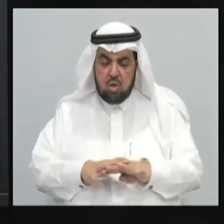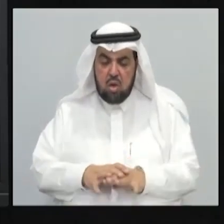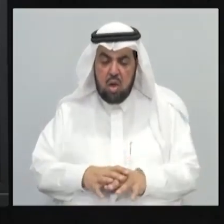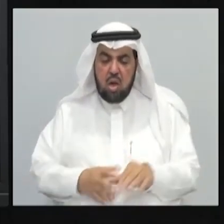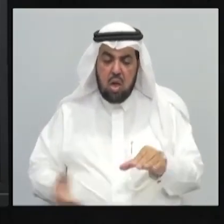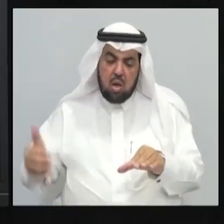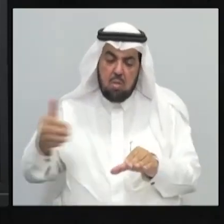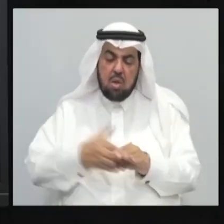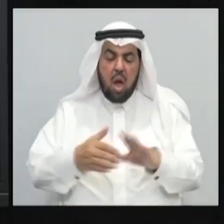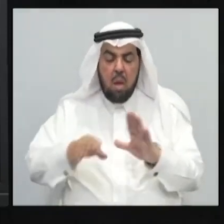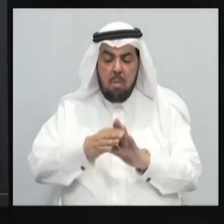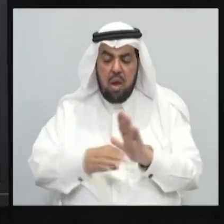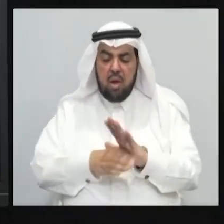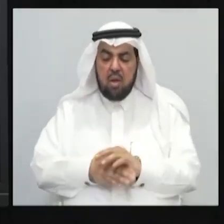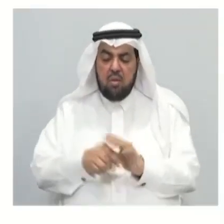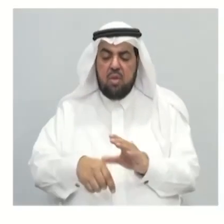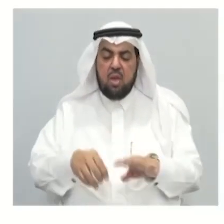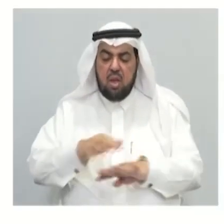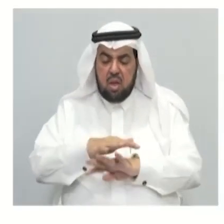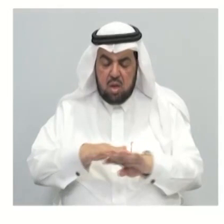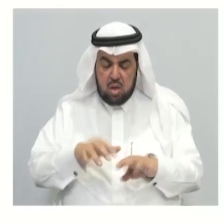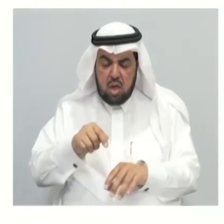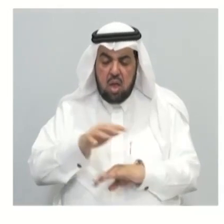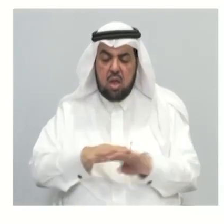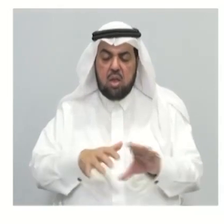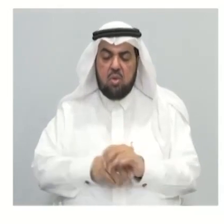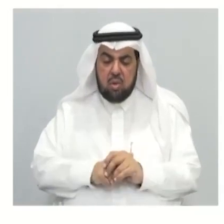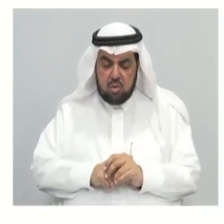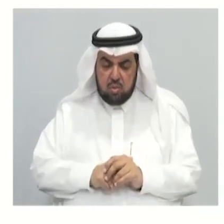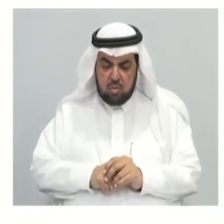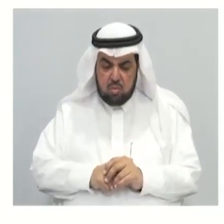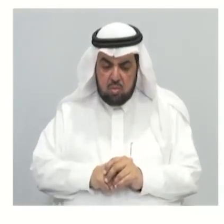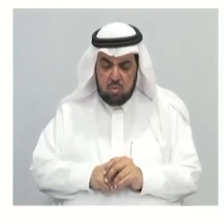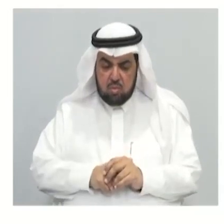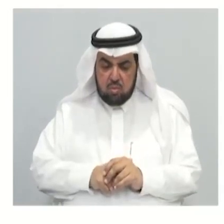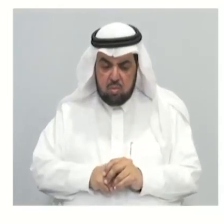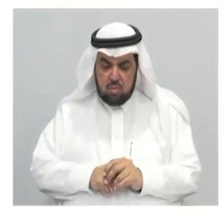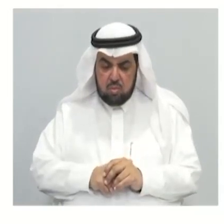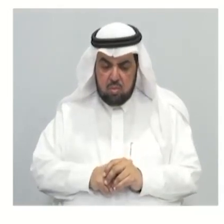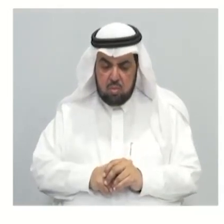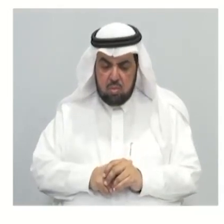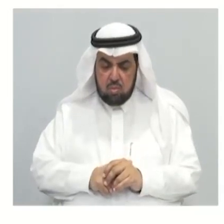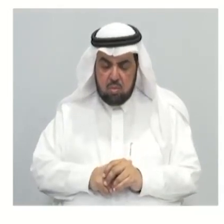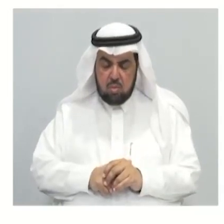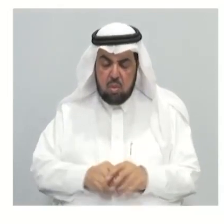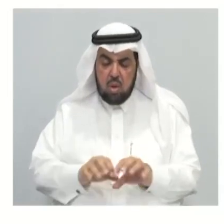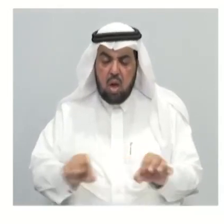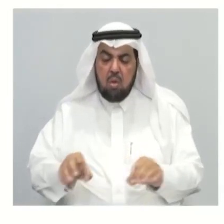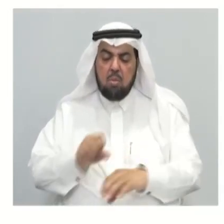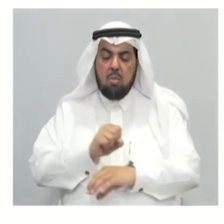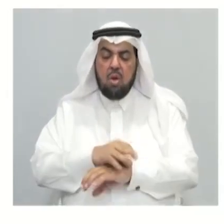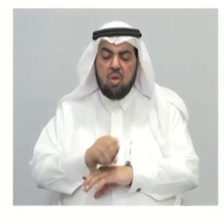بادخال البيانات في هذا الجدول من حيث رقم